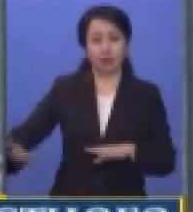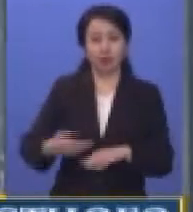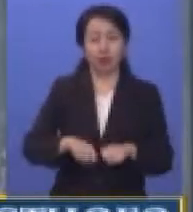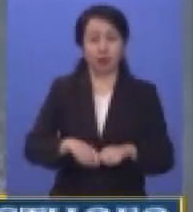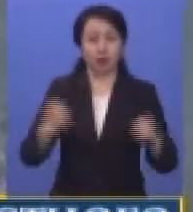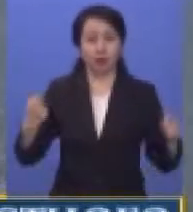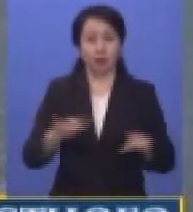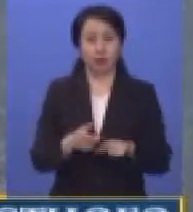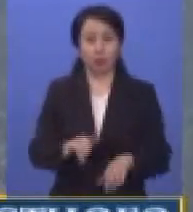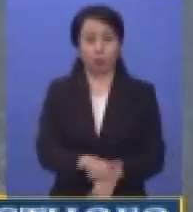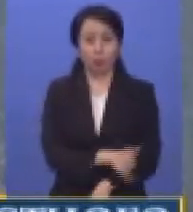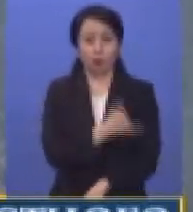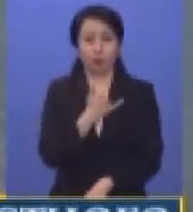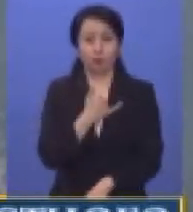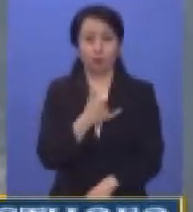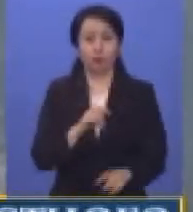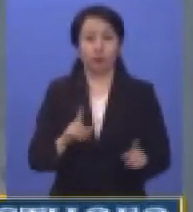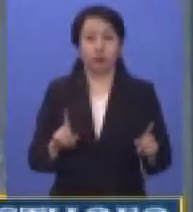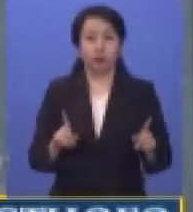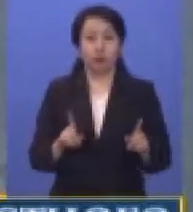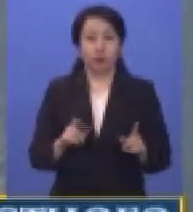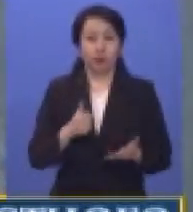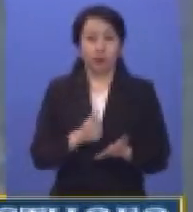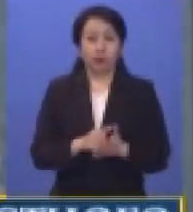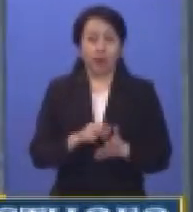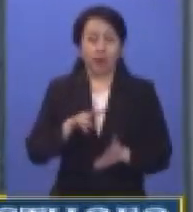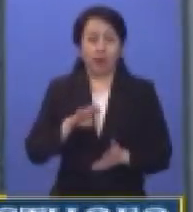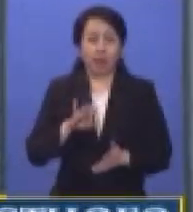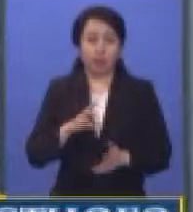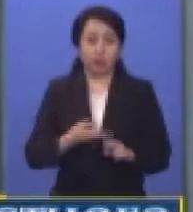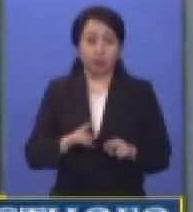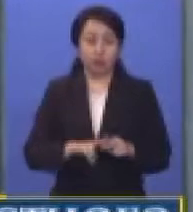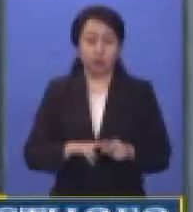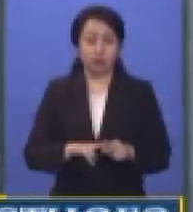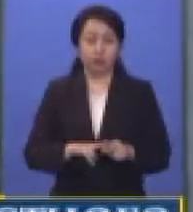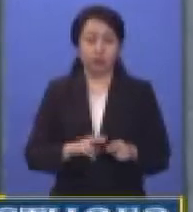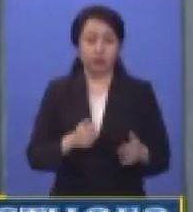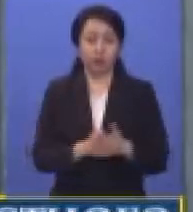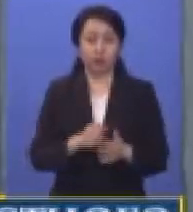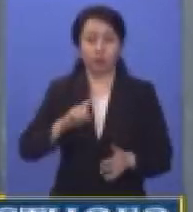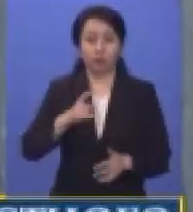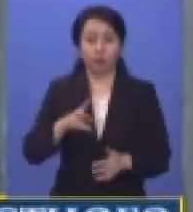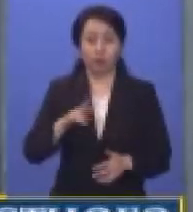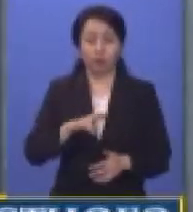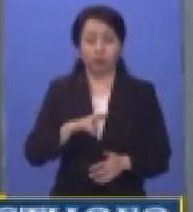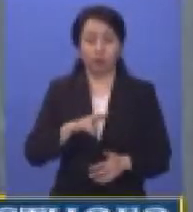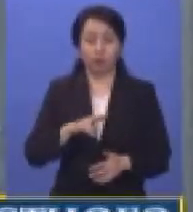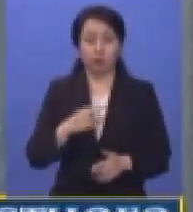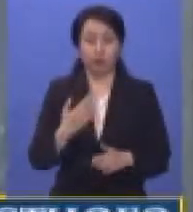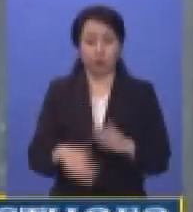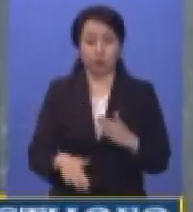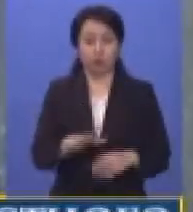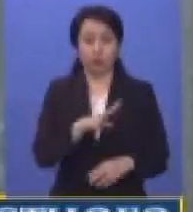данную улицу. Касательно именно самой ливневки, то есть как по срокам мы говорили, до 1 июля ливневку мы уже